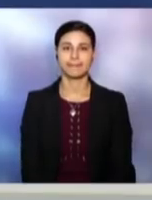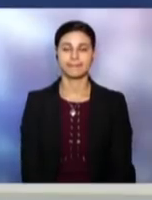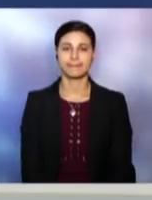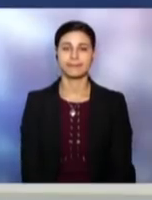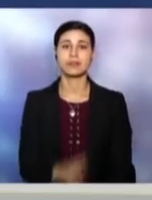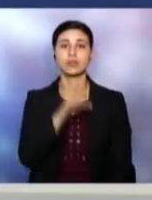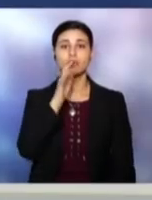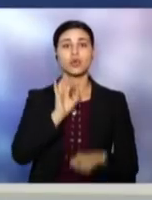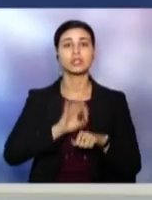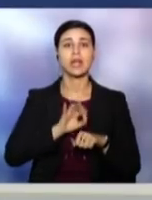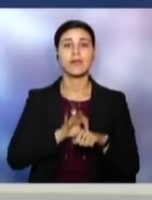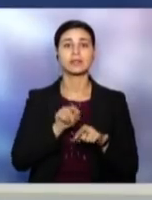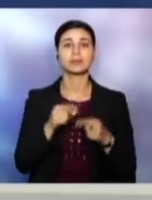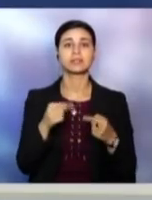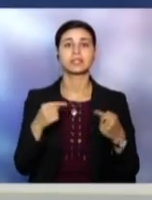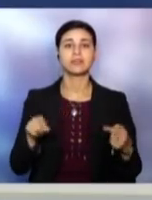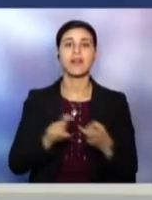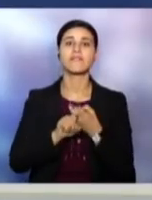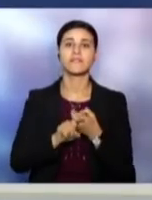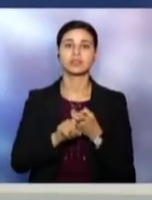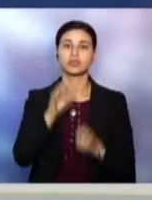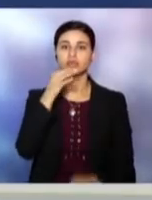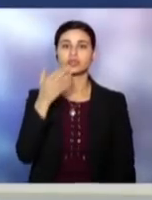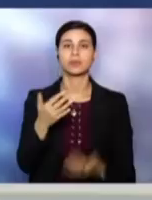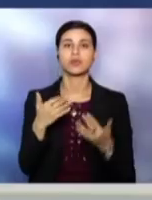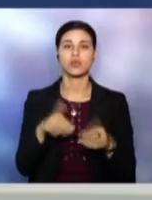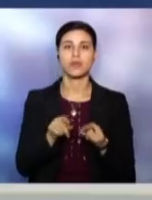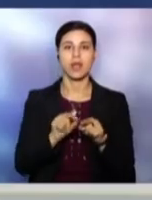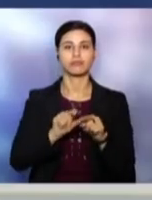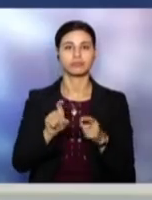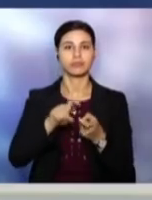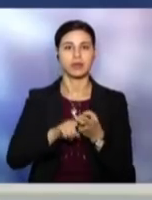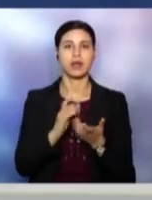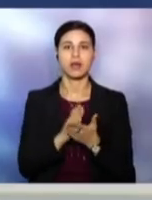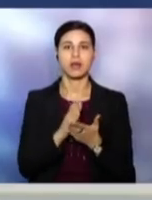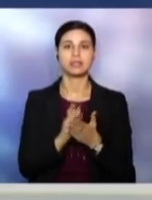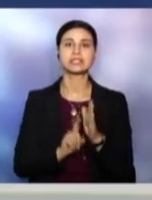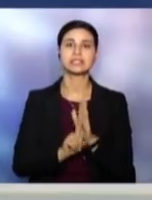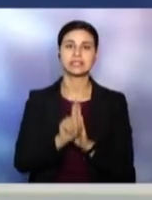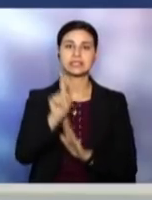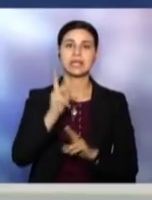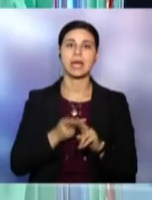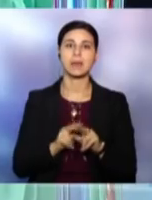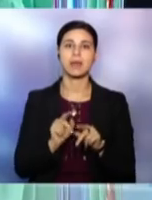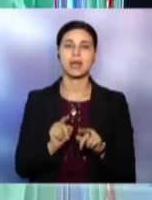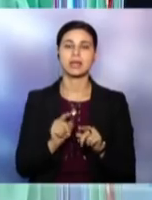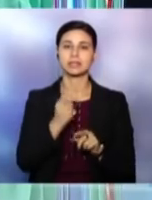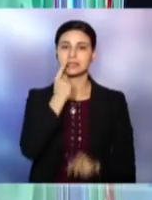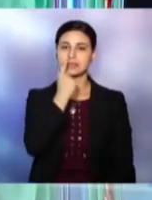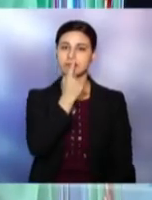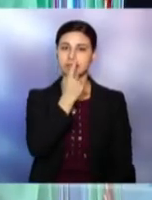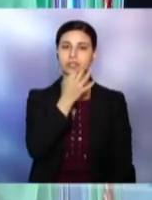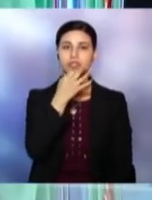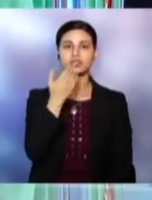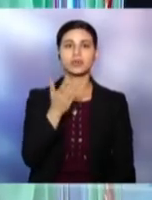სეზონური დაავადებების გამომწვევი სხვადასხვა ვირუსი და შემდეგ უკვე ბაქტერიას მიყვება ხოლმე. იწყება ეს ცხვირით, მერე